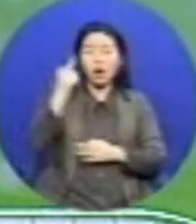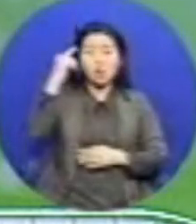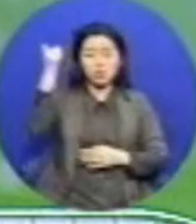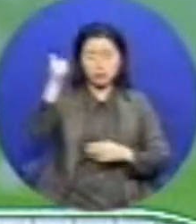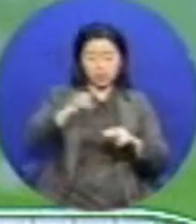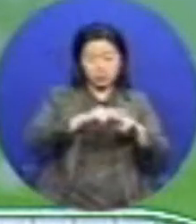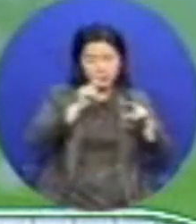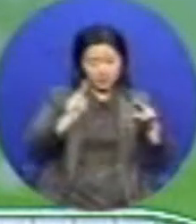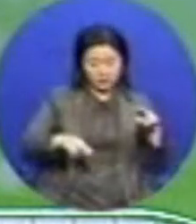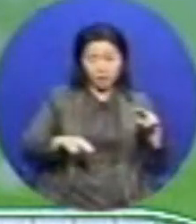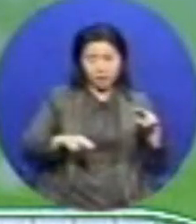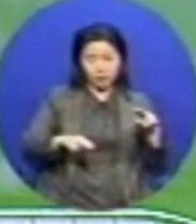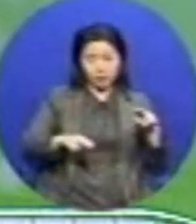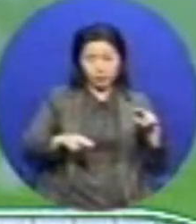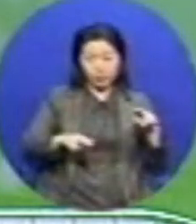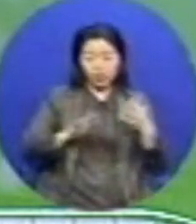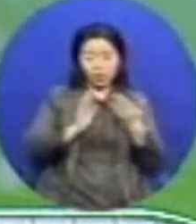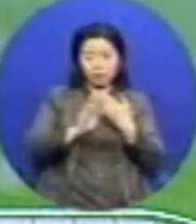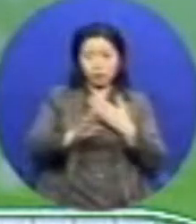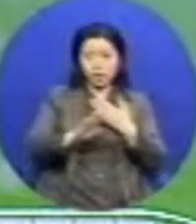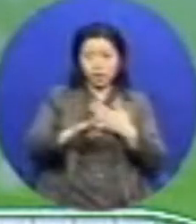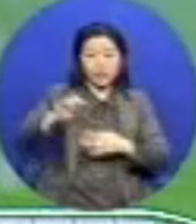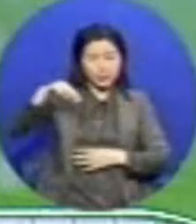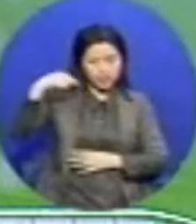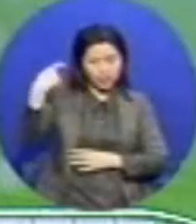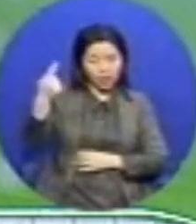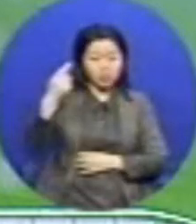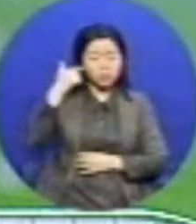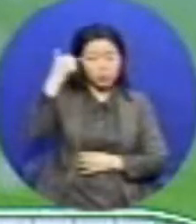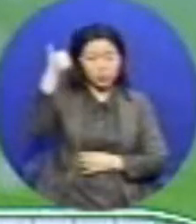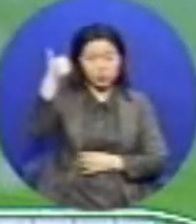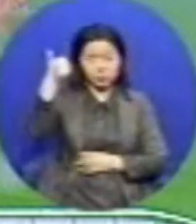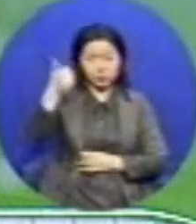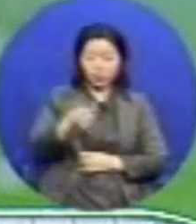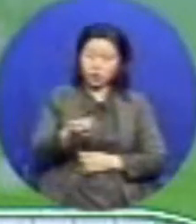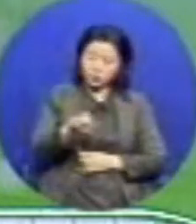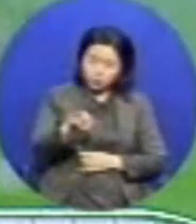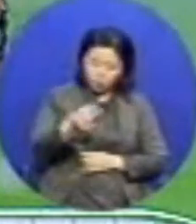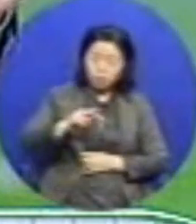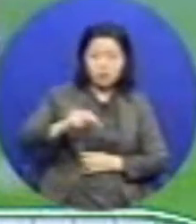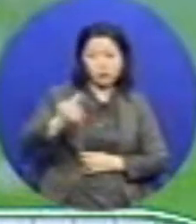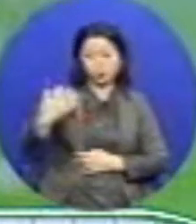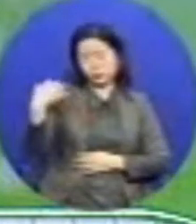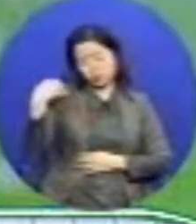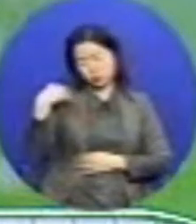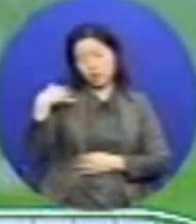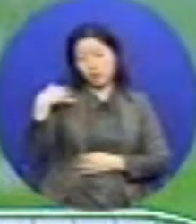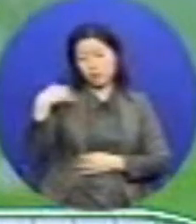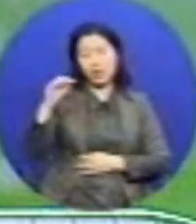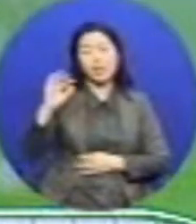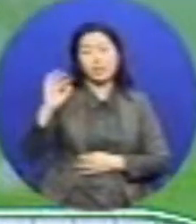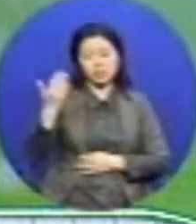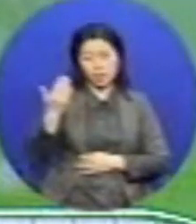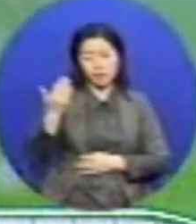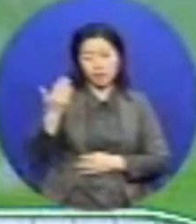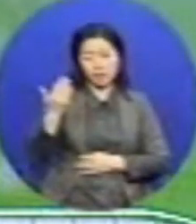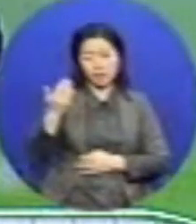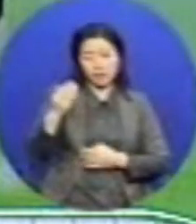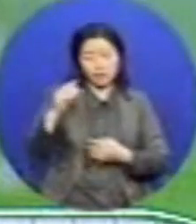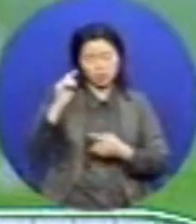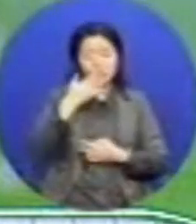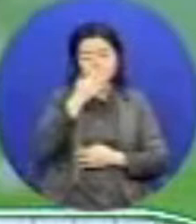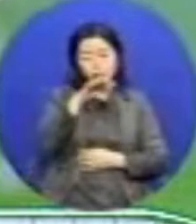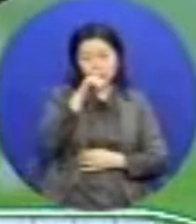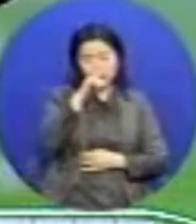후임으로 오시는 목사님에게 조금이라도 부담이 될까봐 아예 이제는 이 교회는 오지 않을 템이